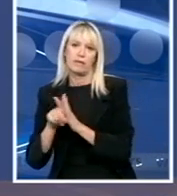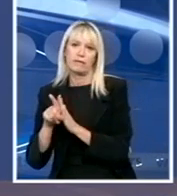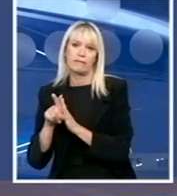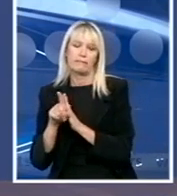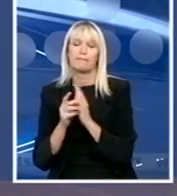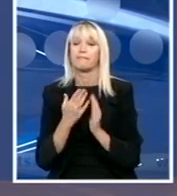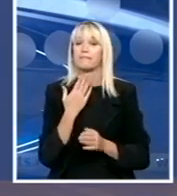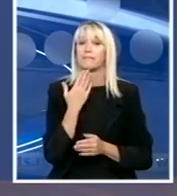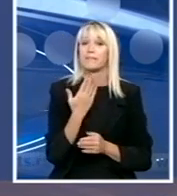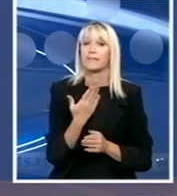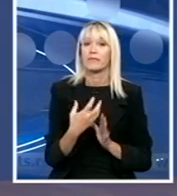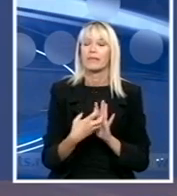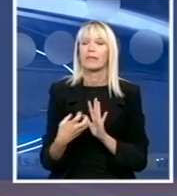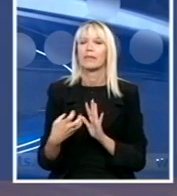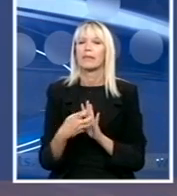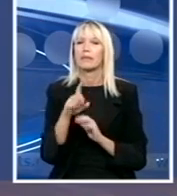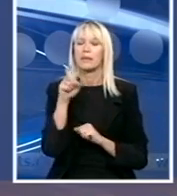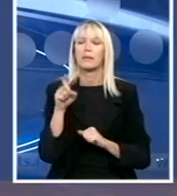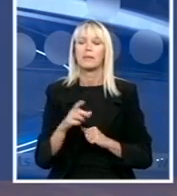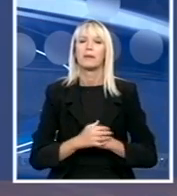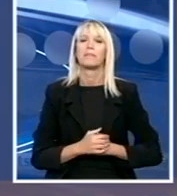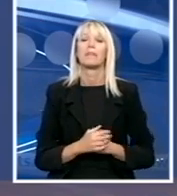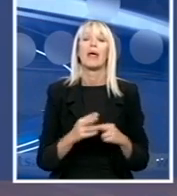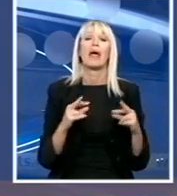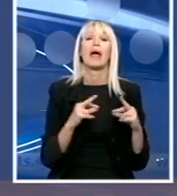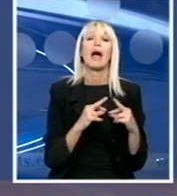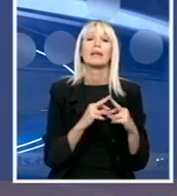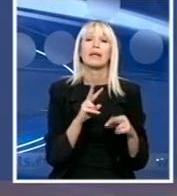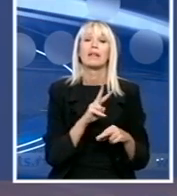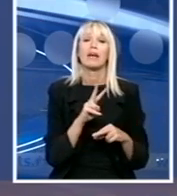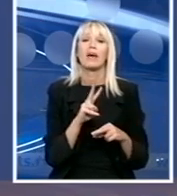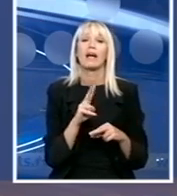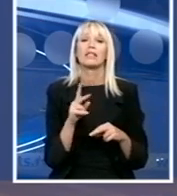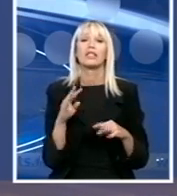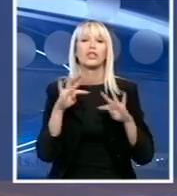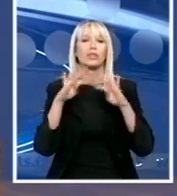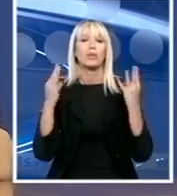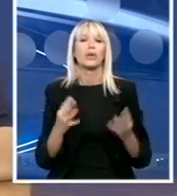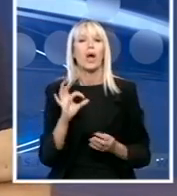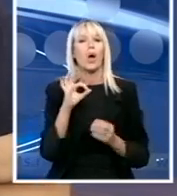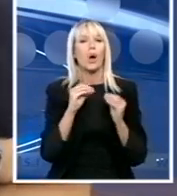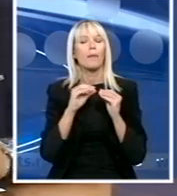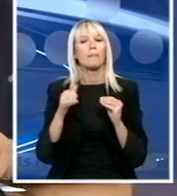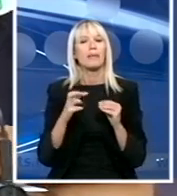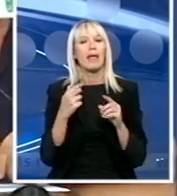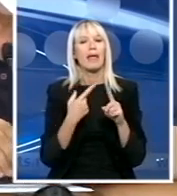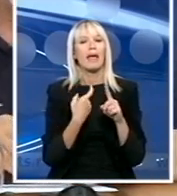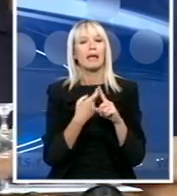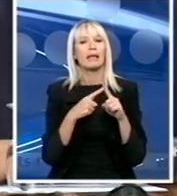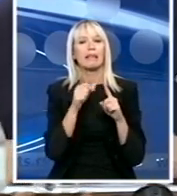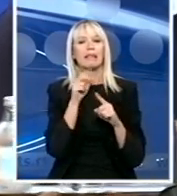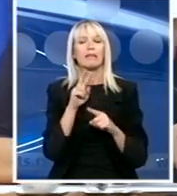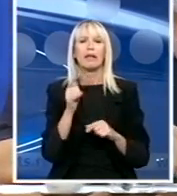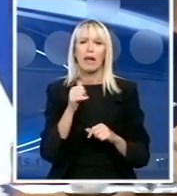Hvala. Izvolite dalje. Izvolite, Aleksandra. Aleksandra Vasić, portal Objektiv. Postoje li nove mere kada su u pitanju noćni klubovi